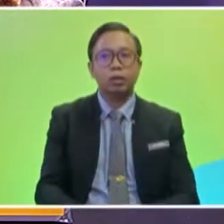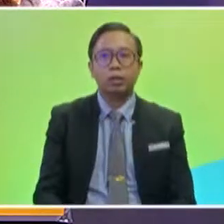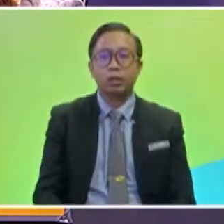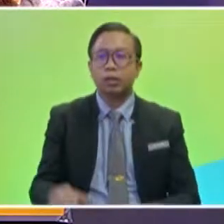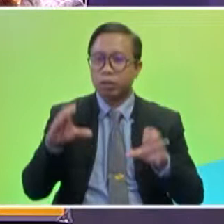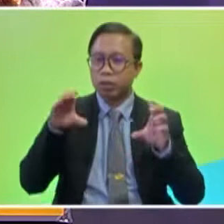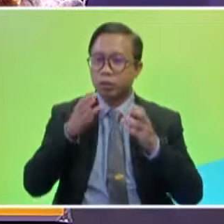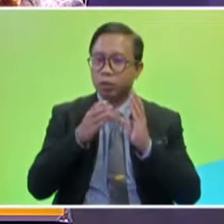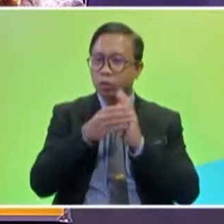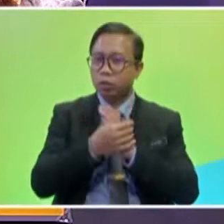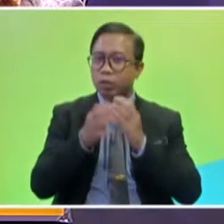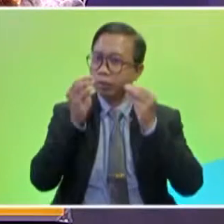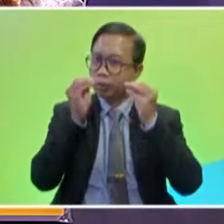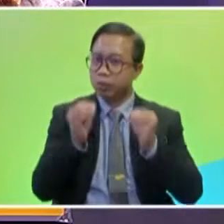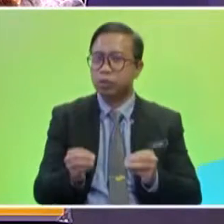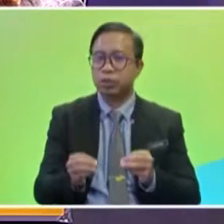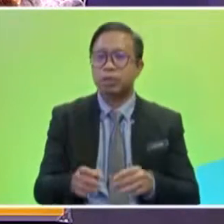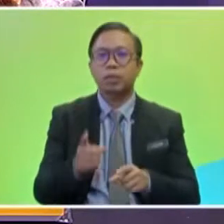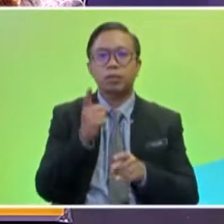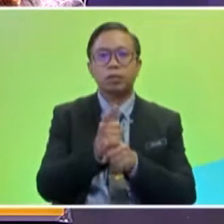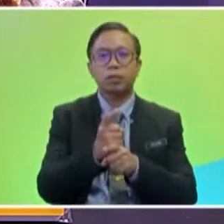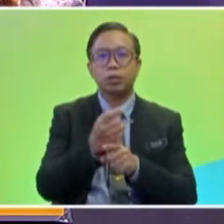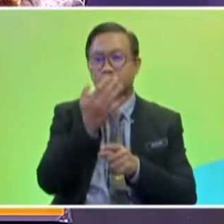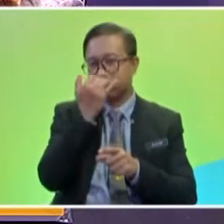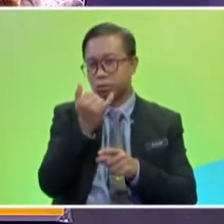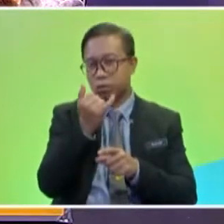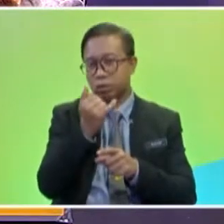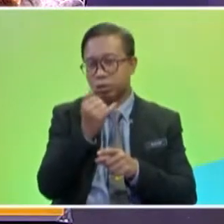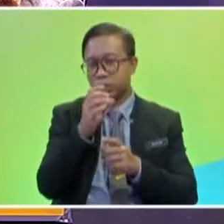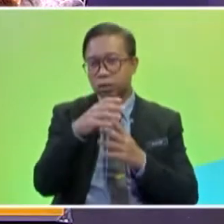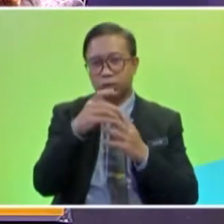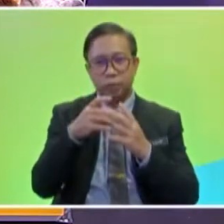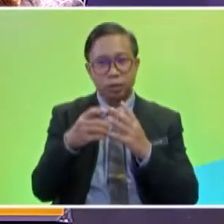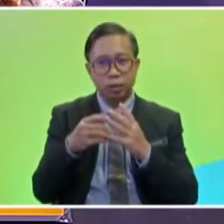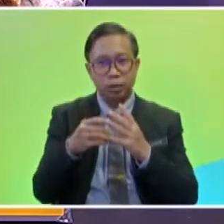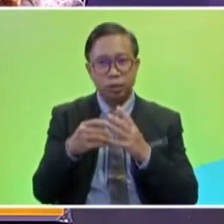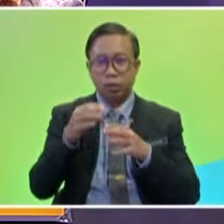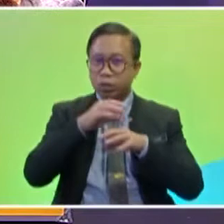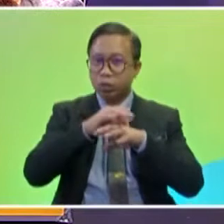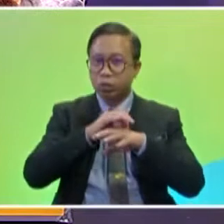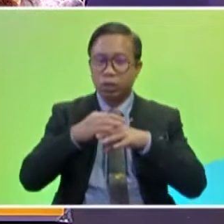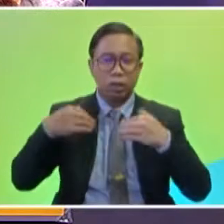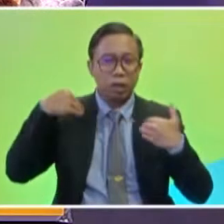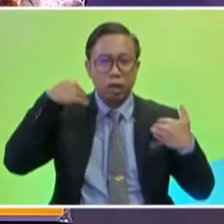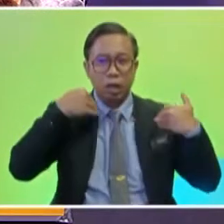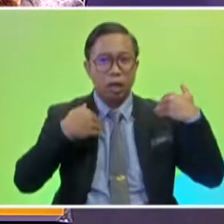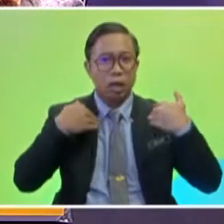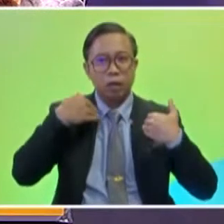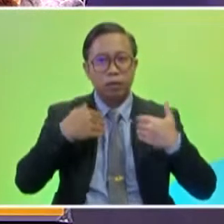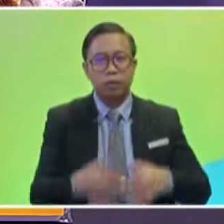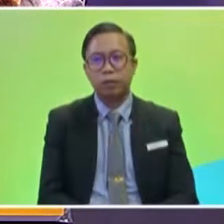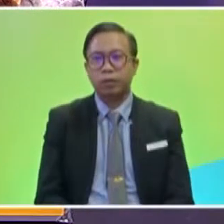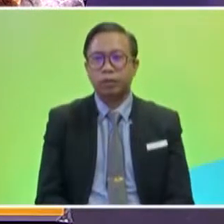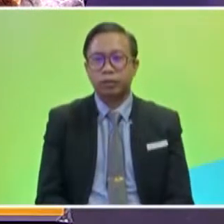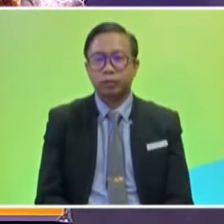dibuat oleh manusia dengan kulit yang betul Kenapa dia orang memberikan memilih kulit ahay Once Karena lebih kuat lebih